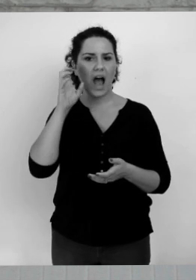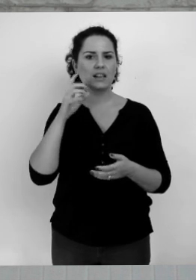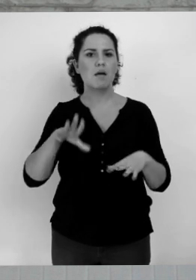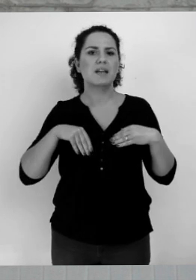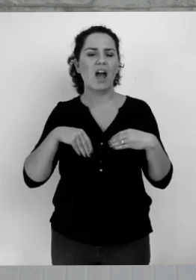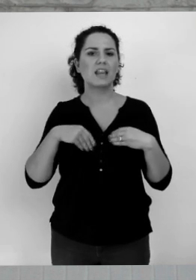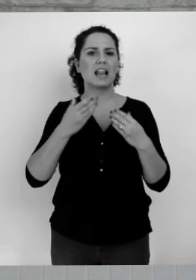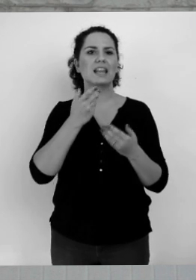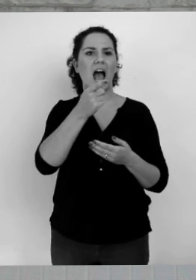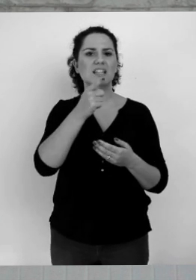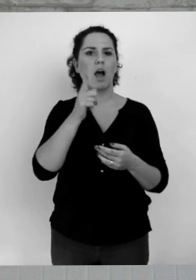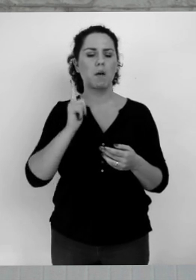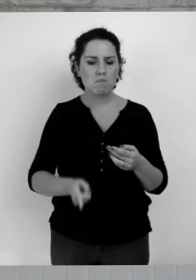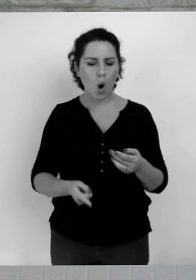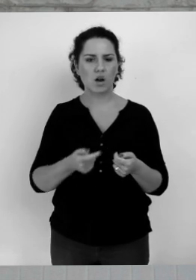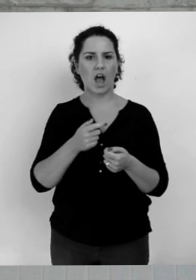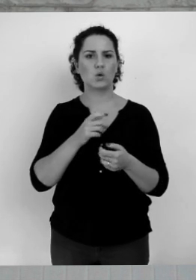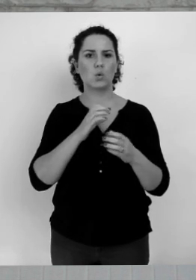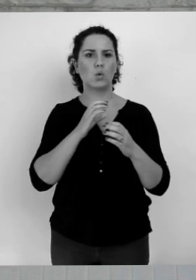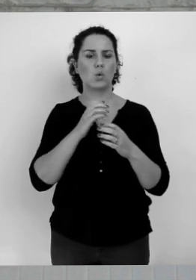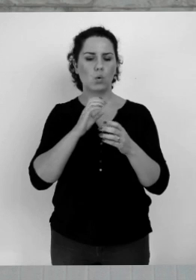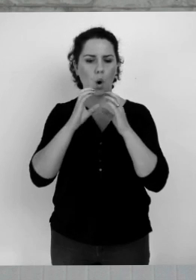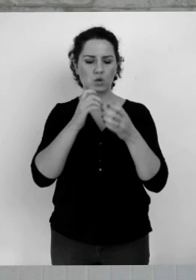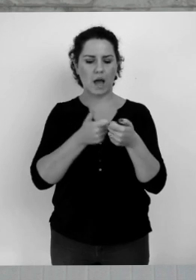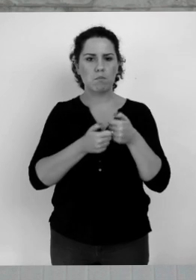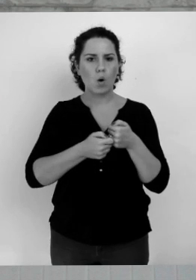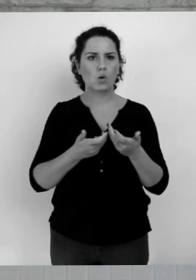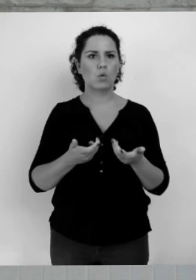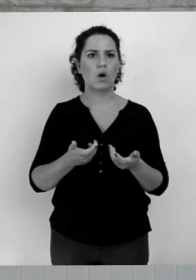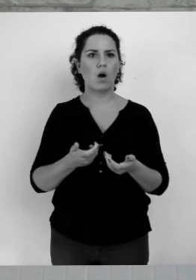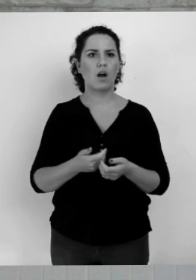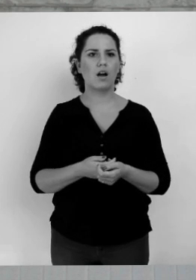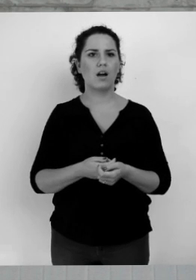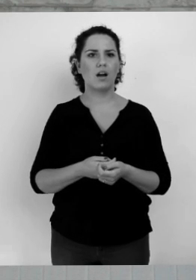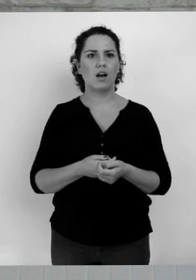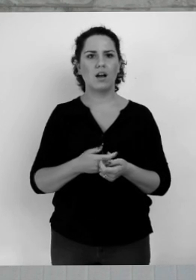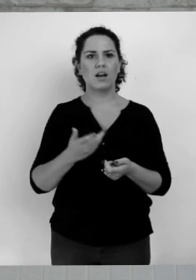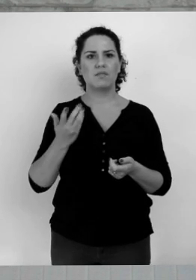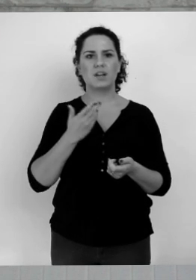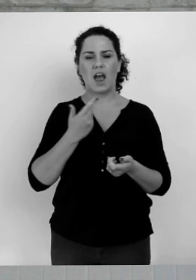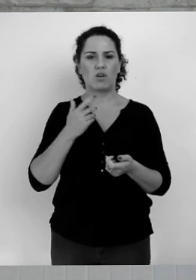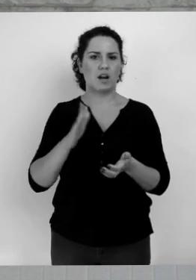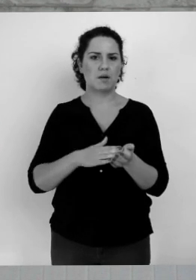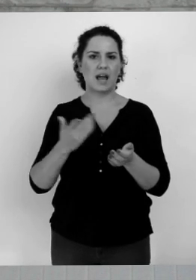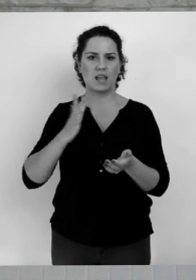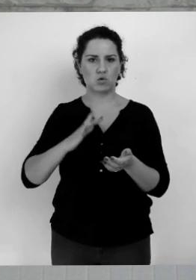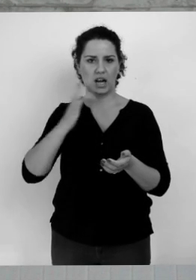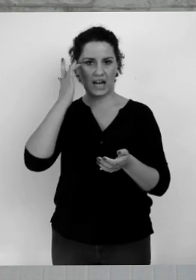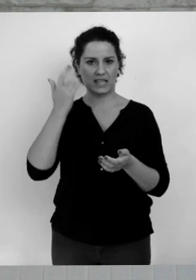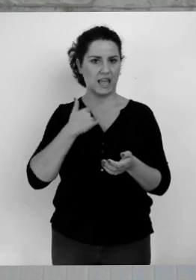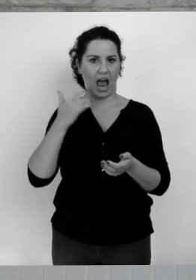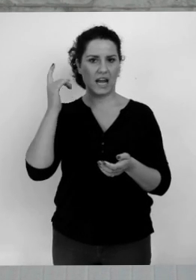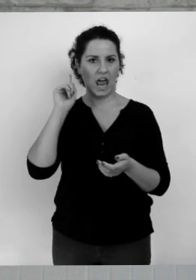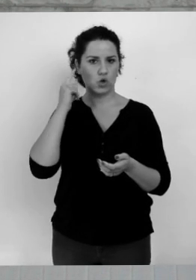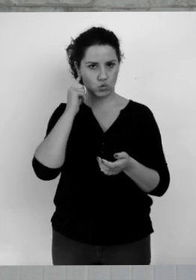shvatile, prihvatile to da s vama moraju SMS-om... Ne znači, gramatika je dobra. Mm-hmm. Kad, recimo, mušterija ne zna da ja ne